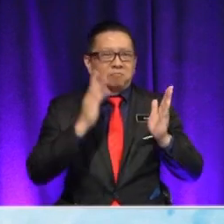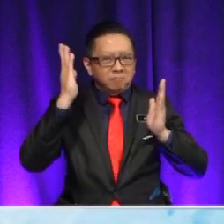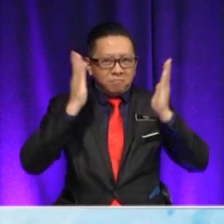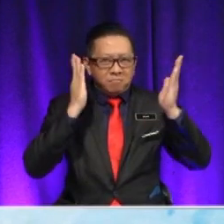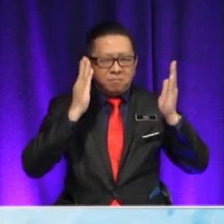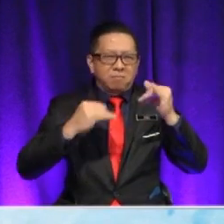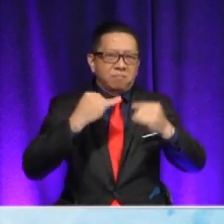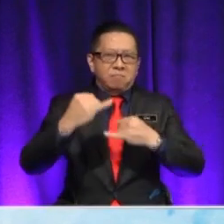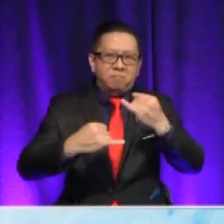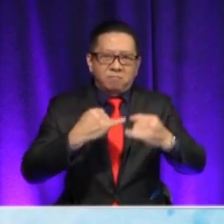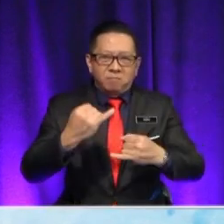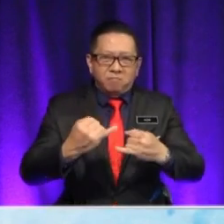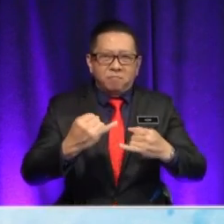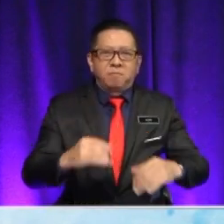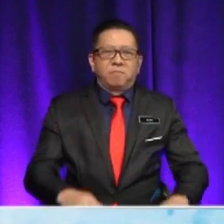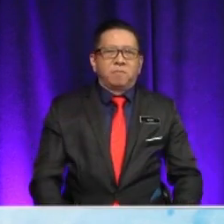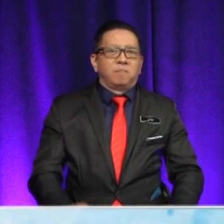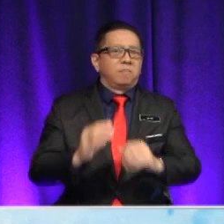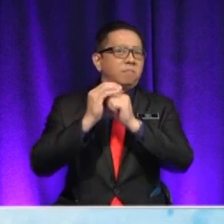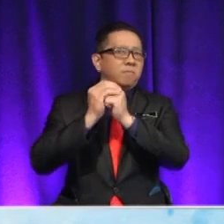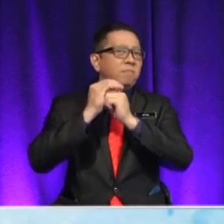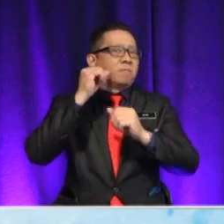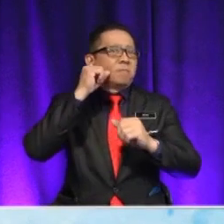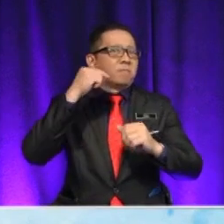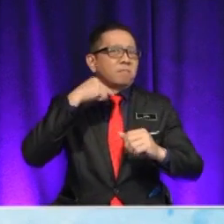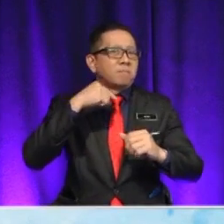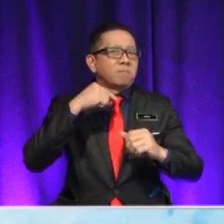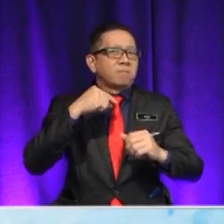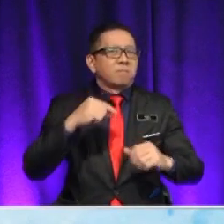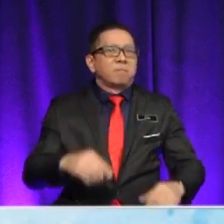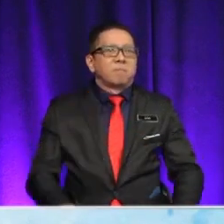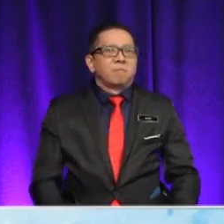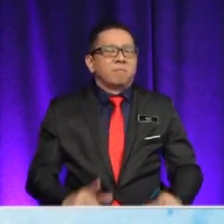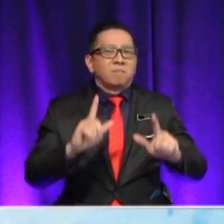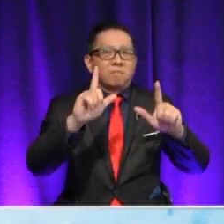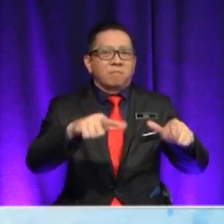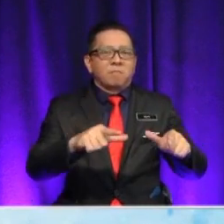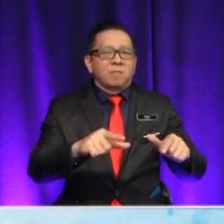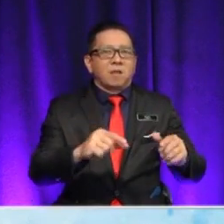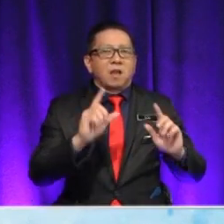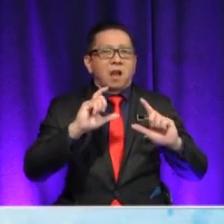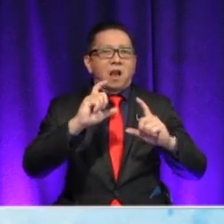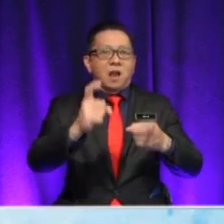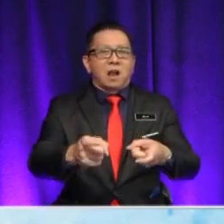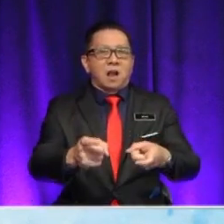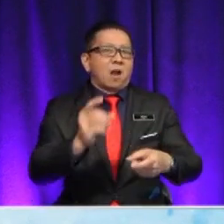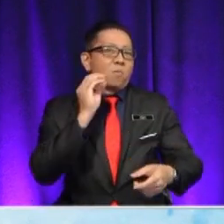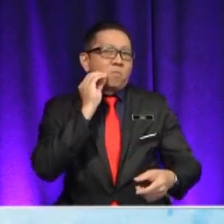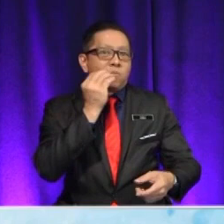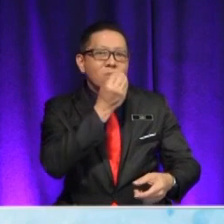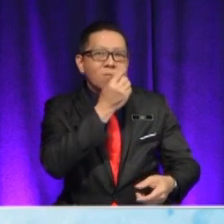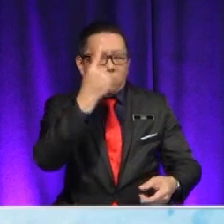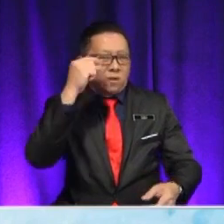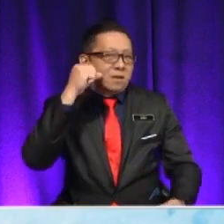kasih Akilah. Okey, tahniah. Kita bagi dulu bunga kepada Akilah Mira. Satu bunga raya, Cikgu.